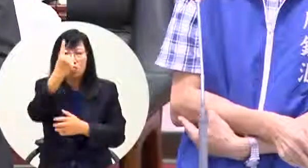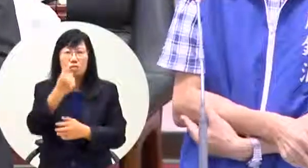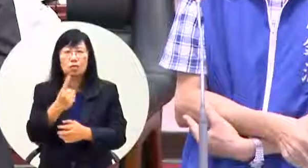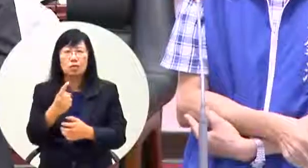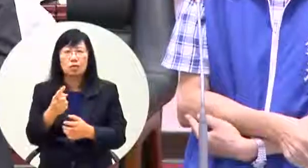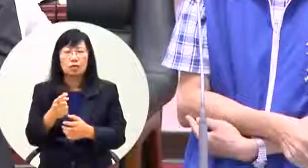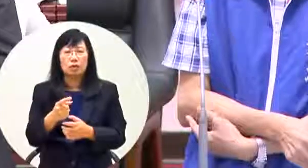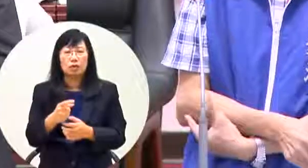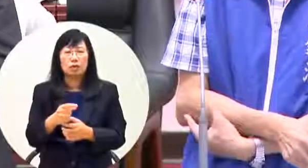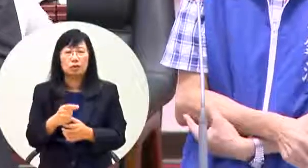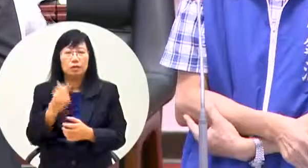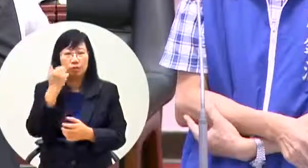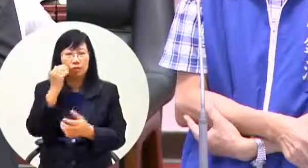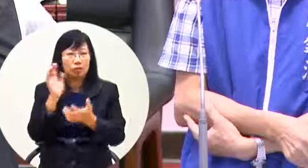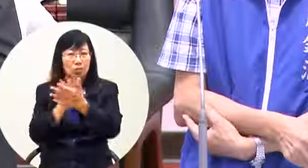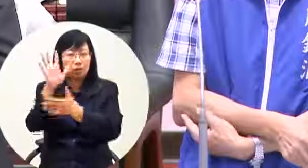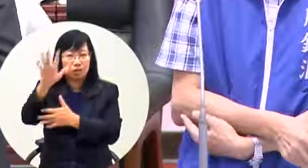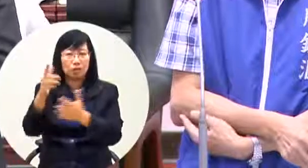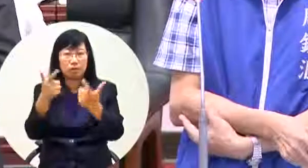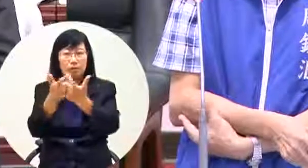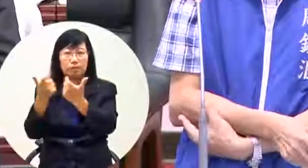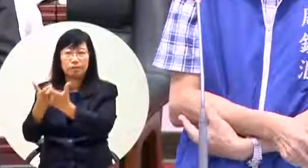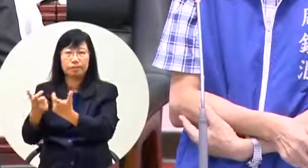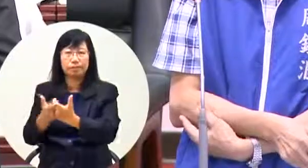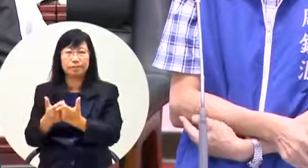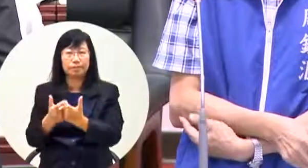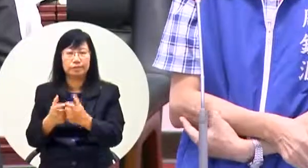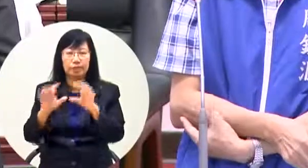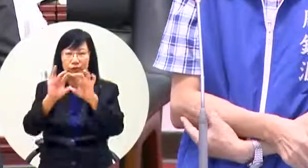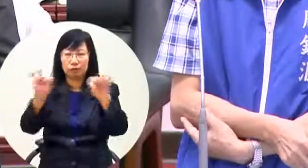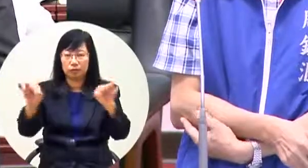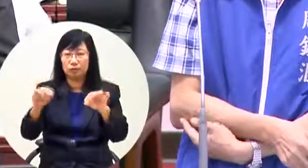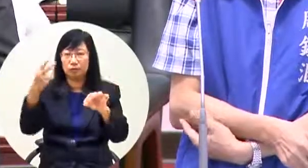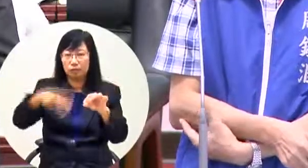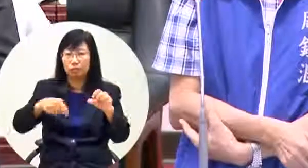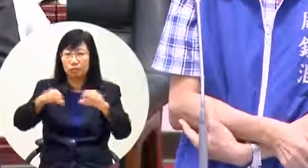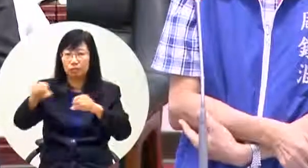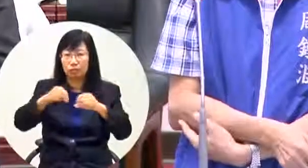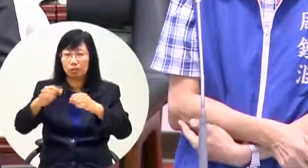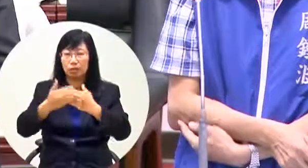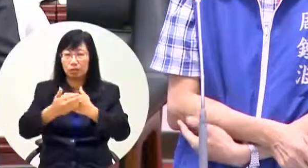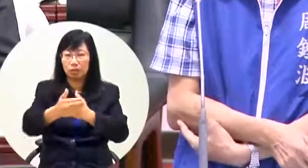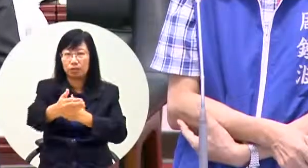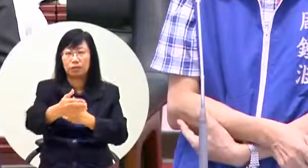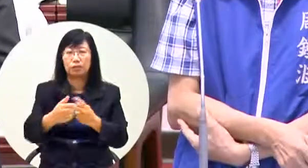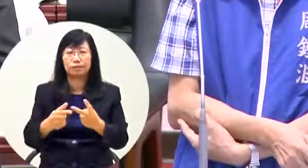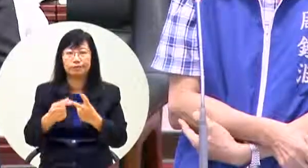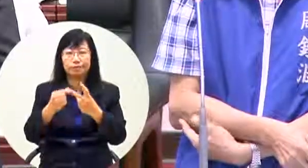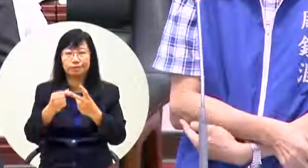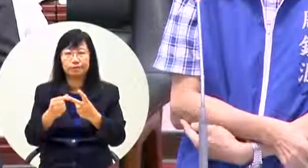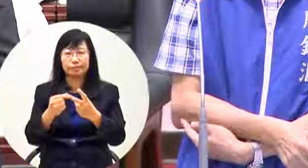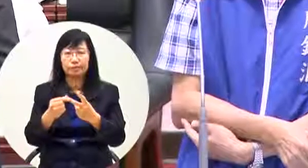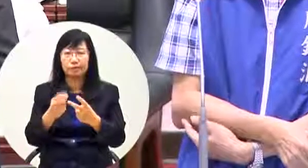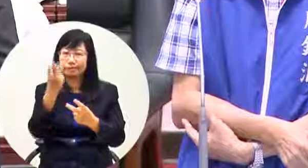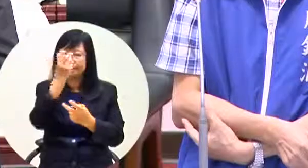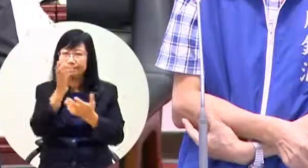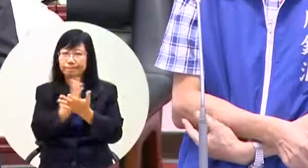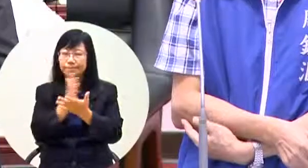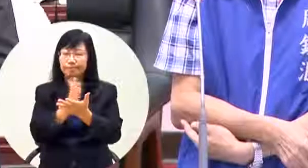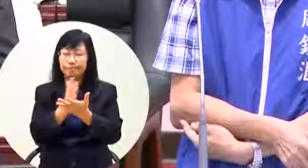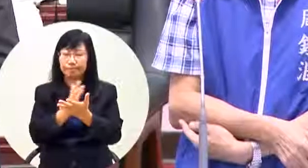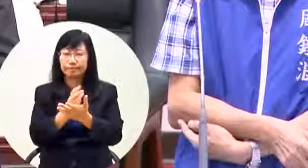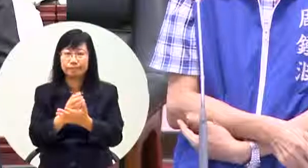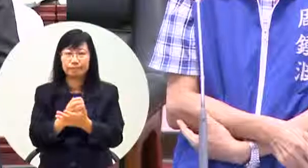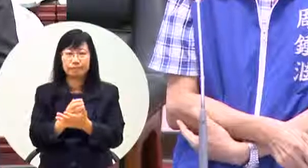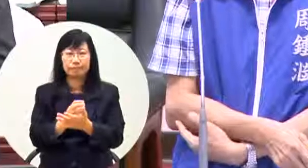合这一个土地同化的这一个进度啦，哦，那二方面去评估这一个当地，哦，是不是能够配合